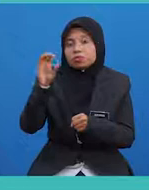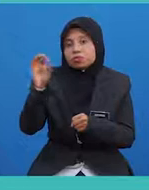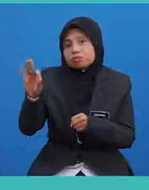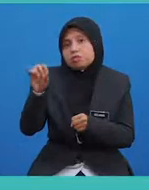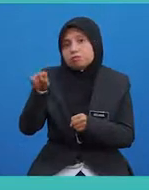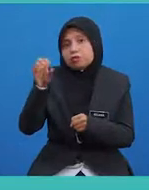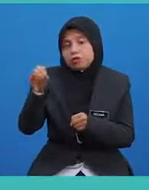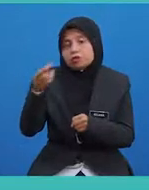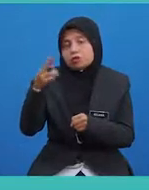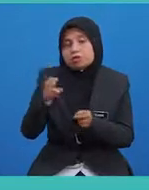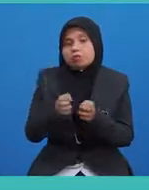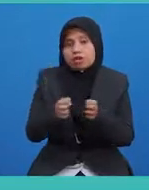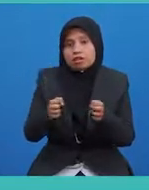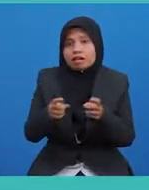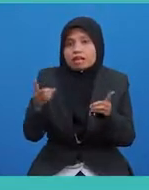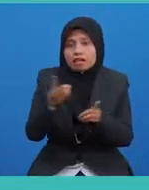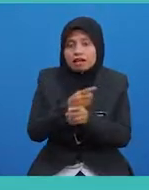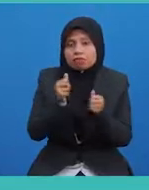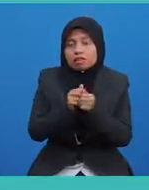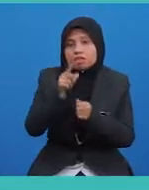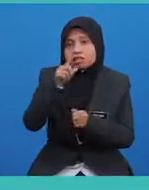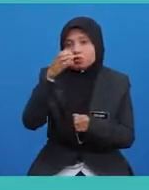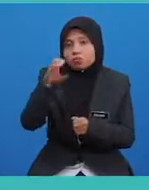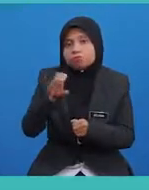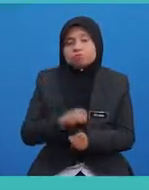99,409,000 hektar dan darab dengan 100.